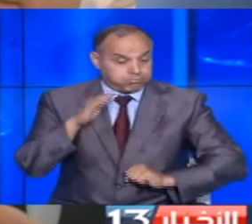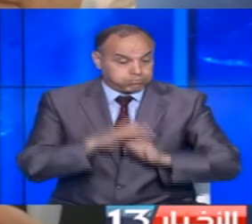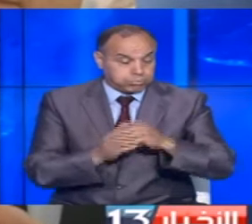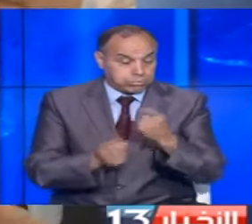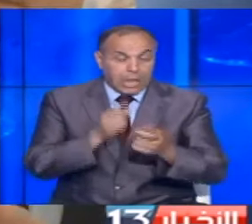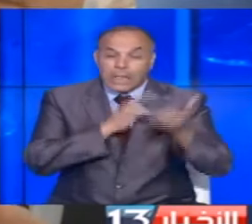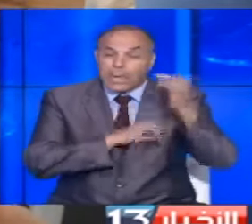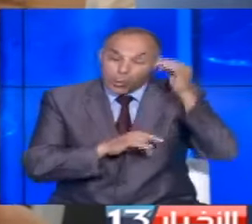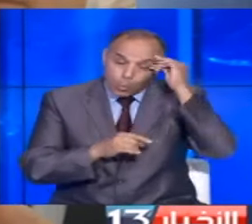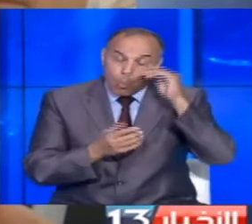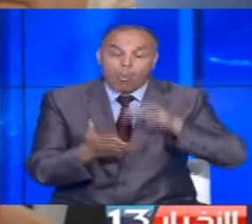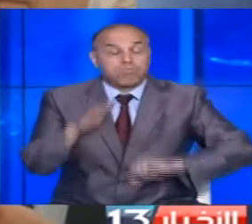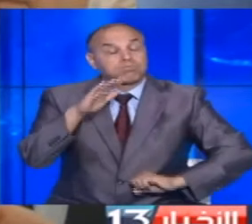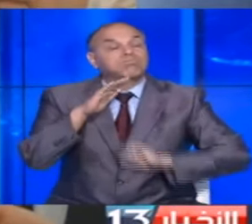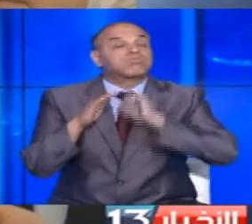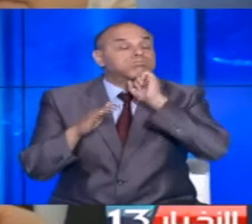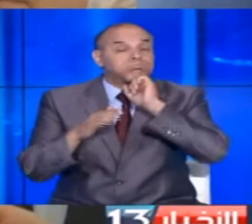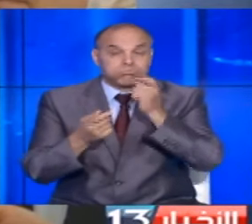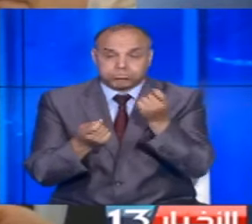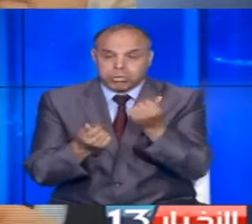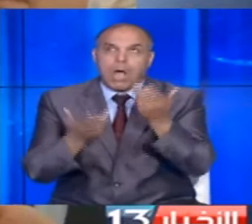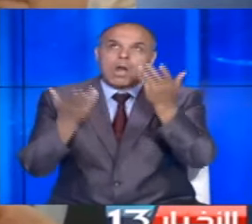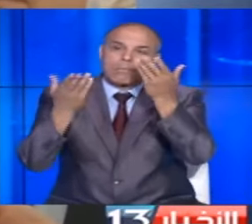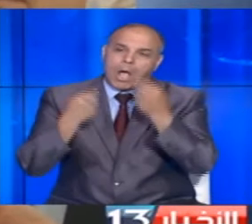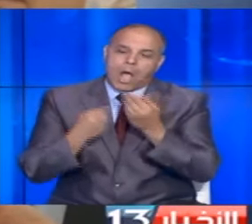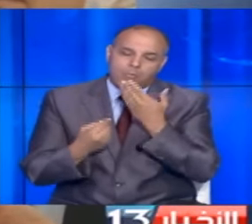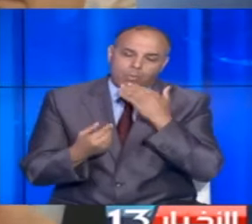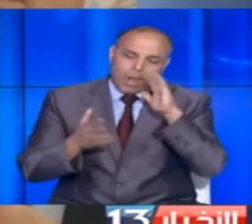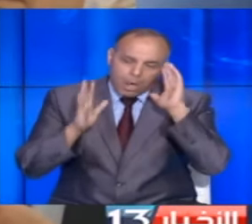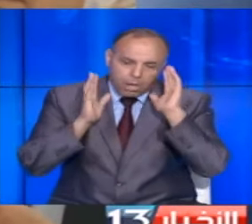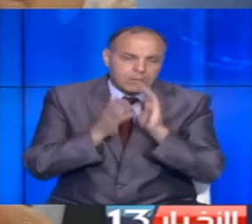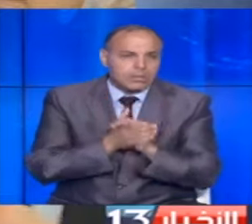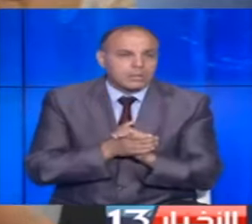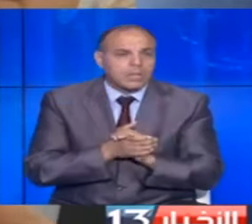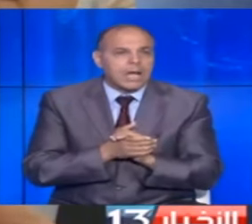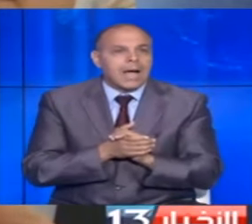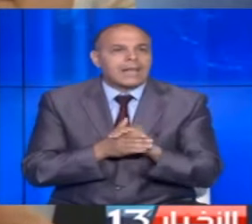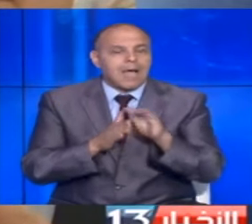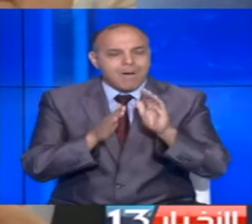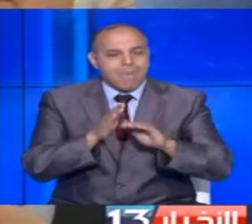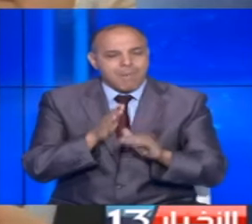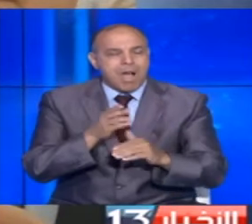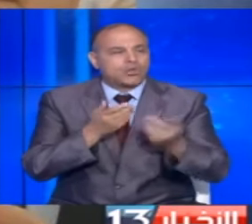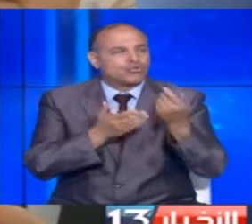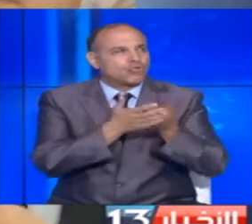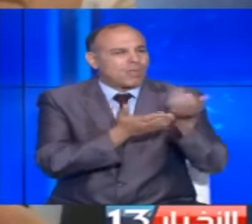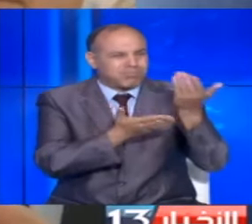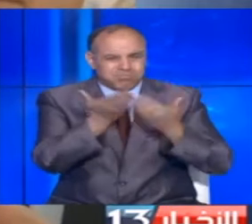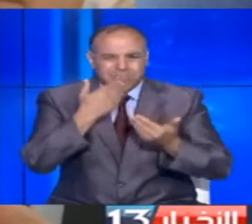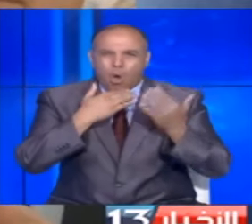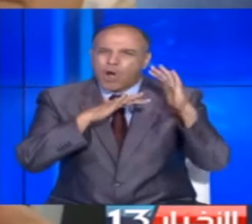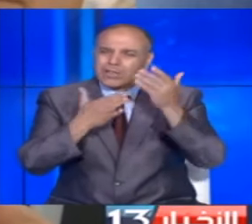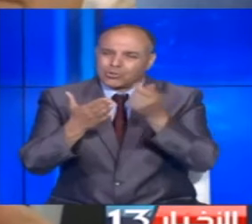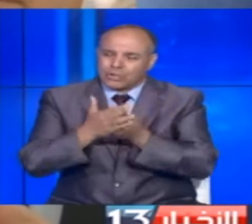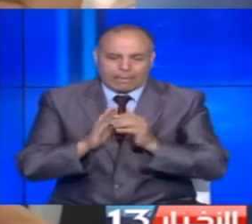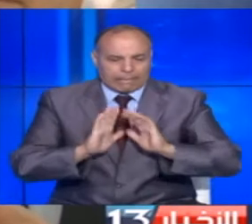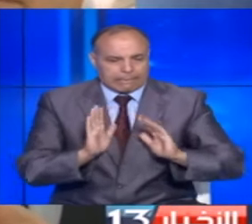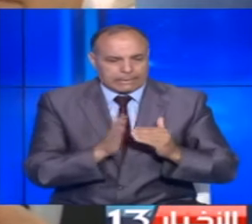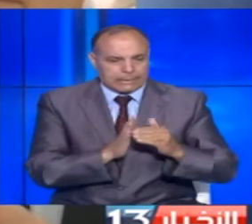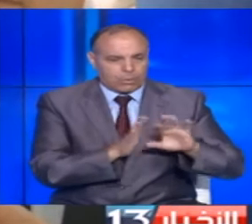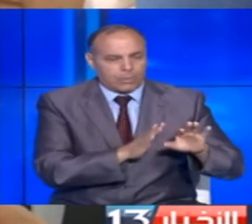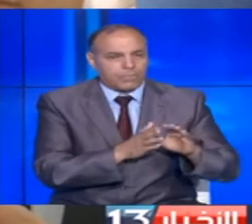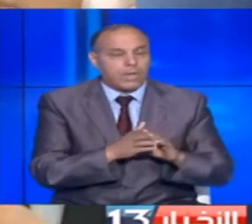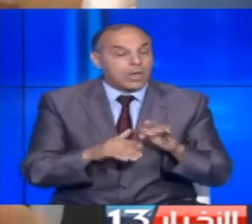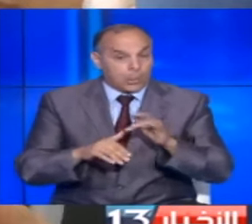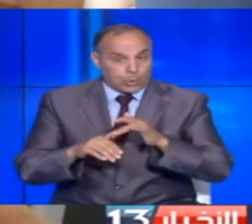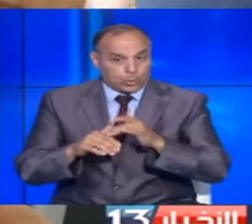تاريخ دون السابقه السياحه الدوله وهذا يمكن من التقليص الوليدات وهذا يكون عنده اه يعني اثر